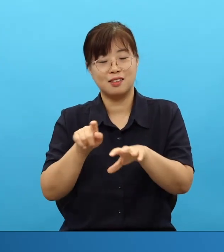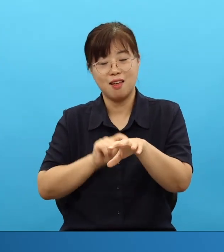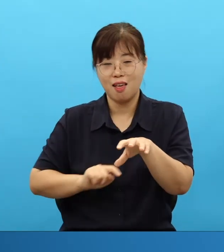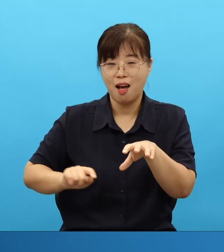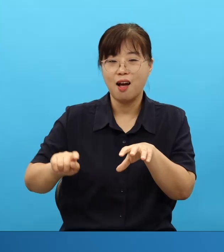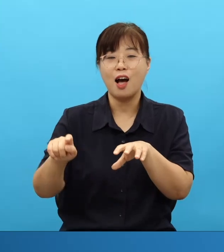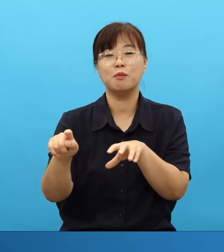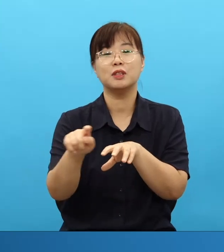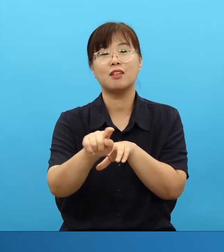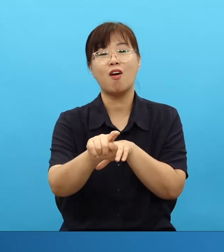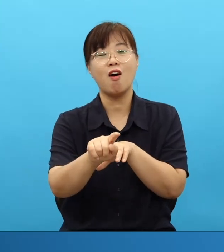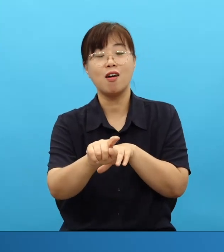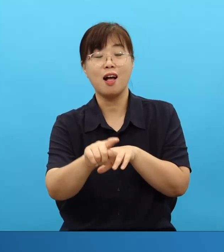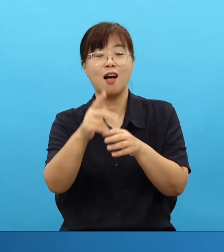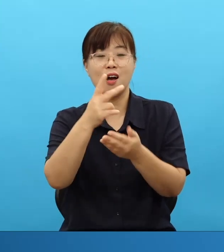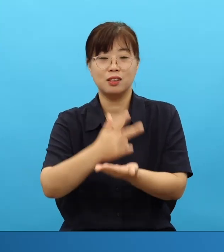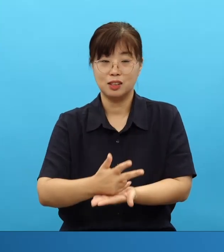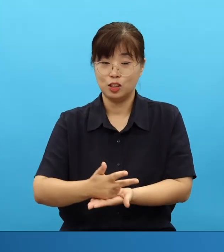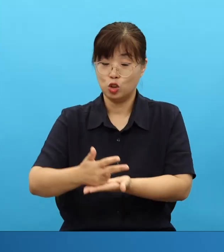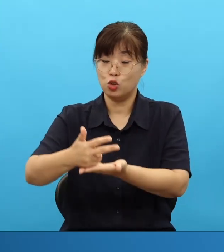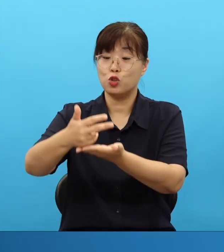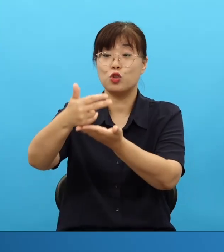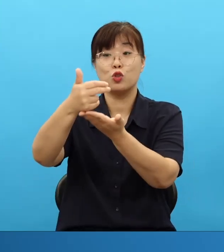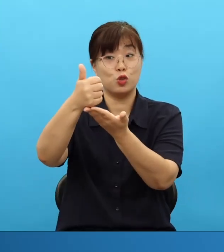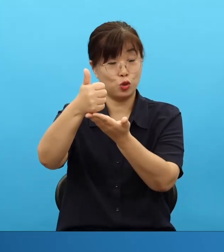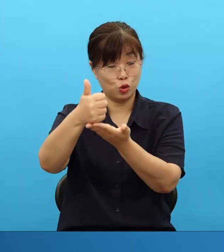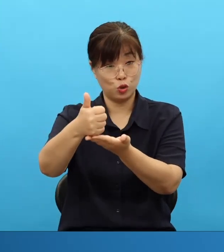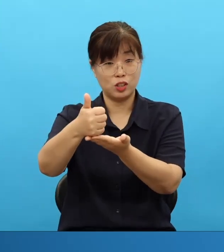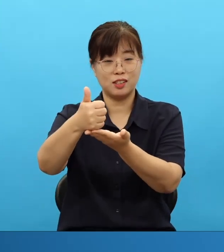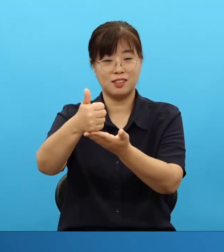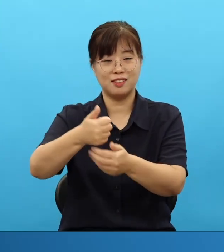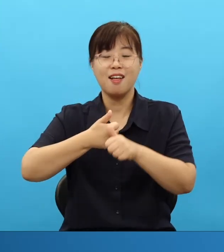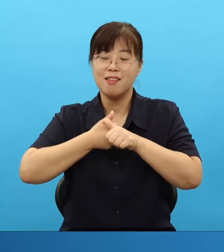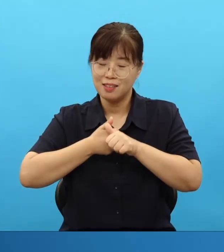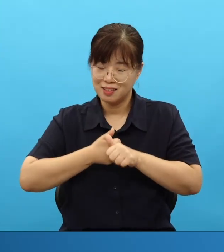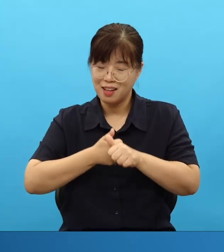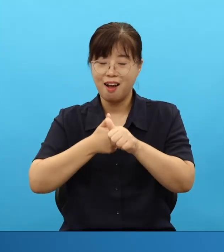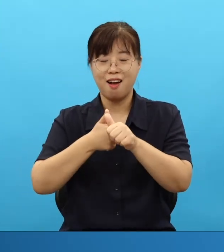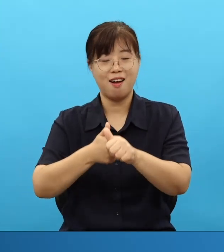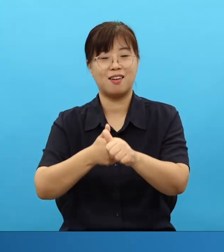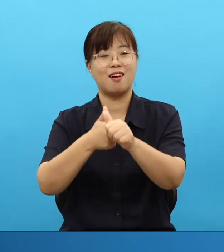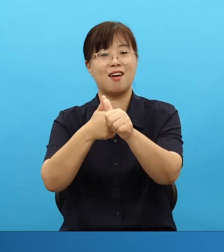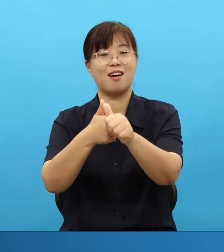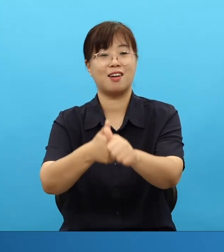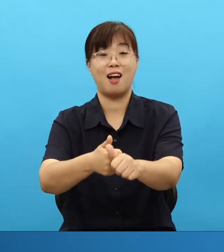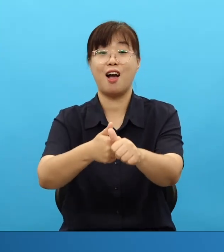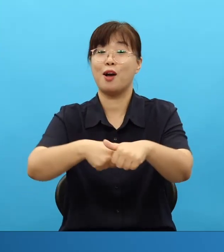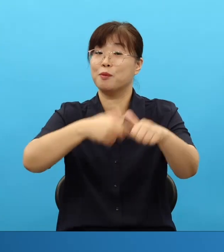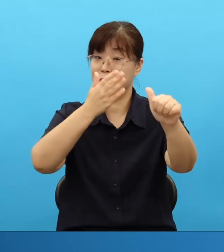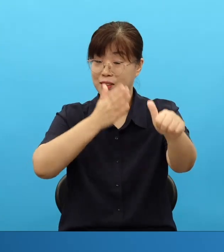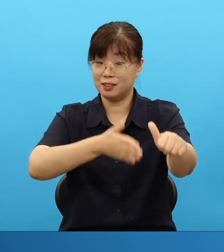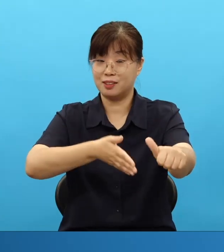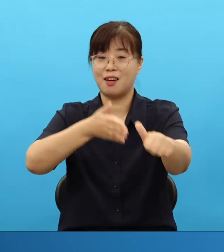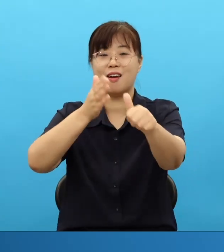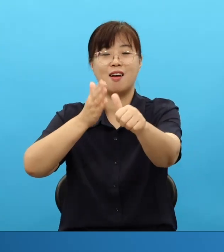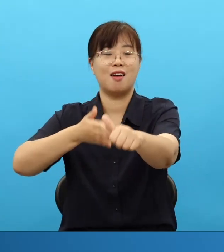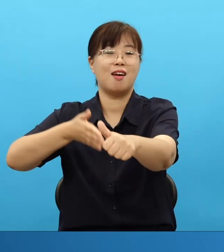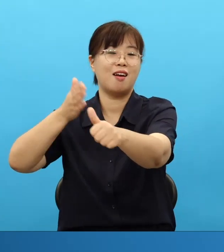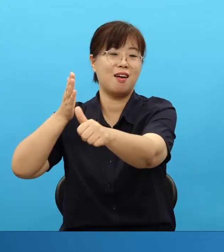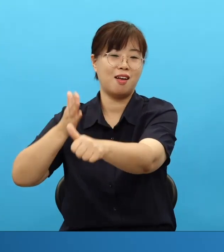군사이 선하신 주를 따라갑시다